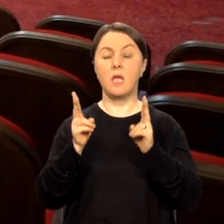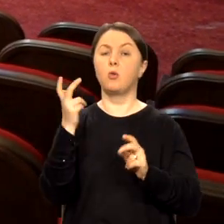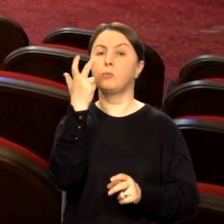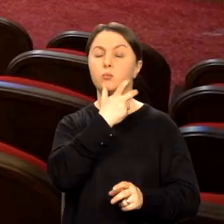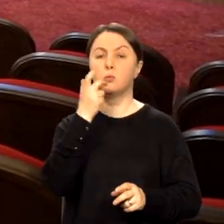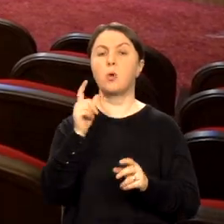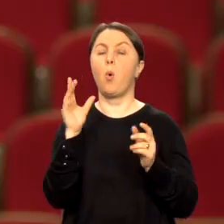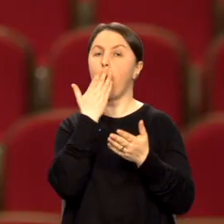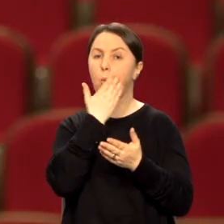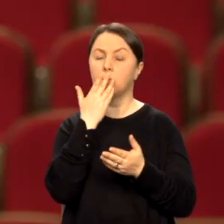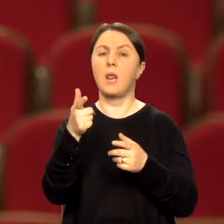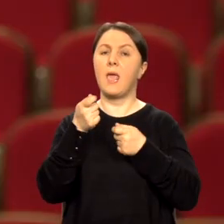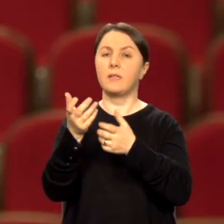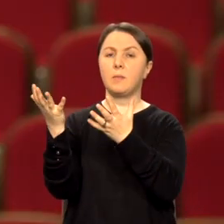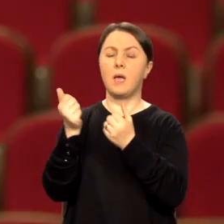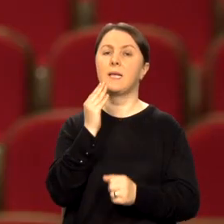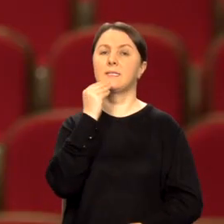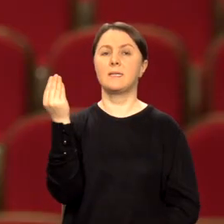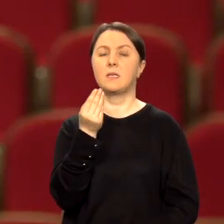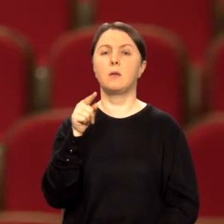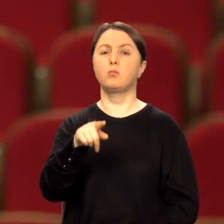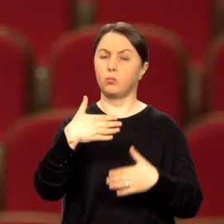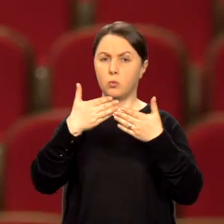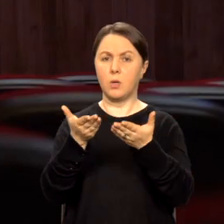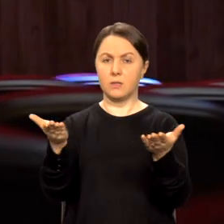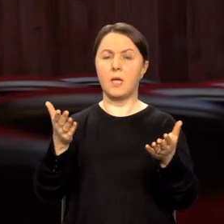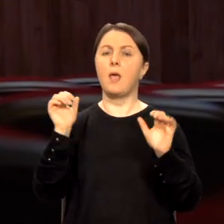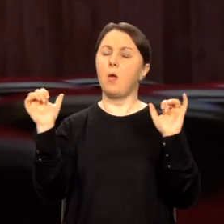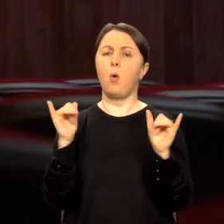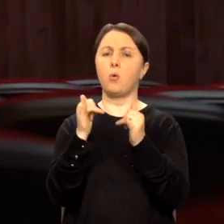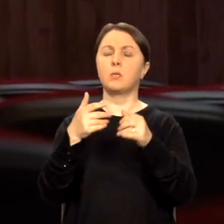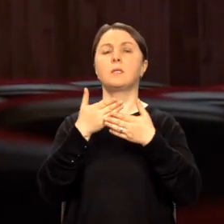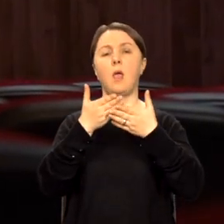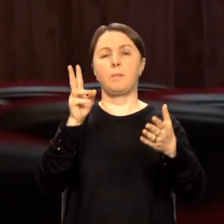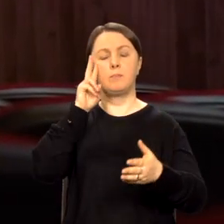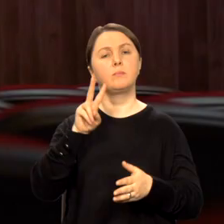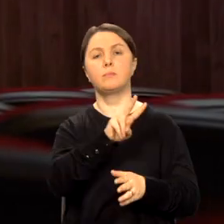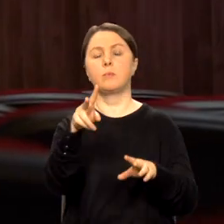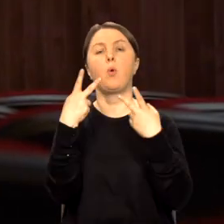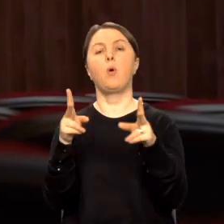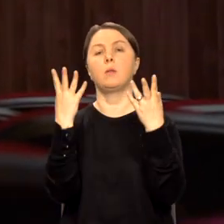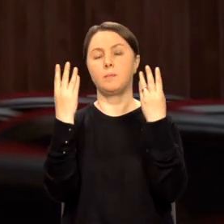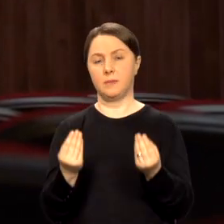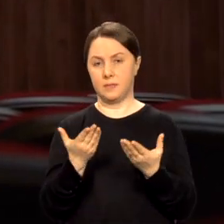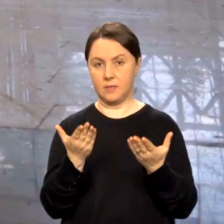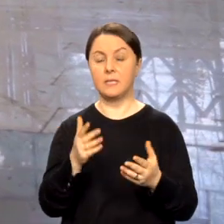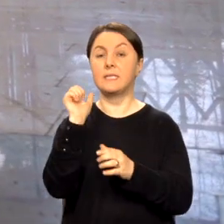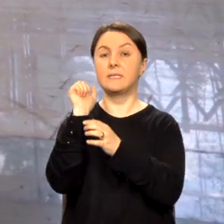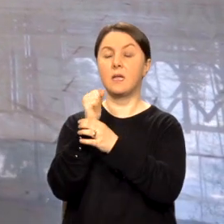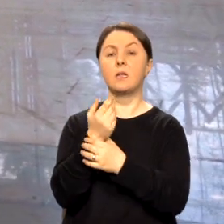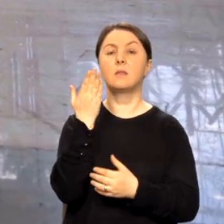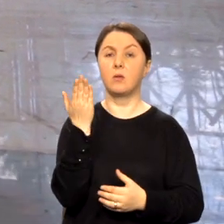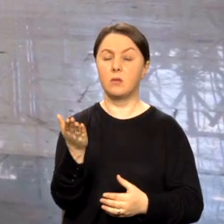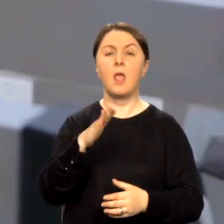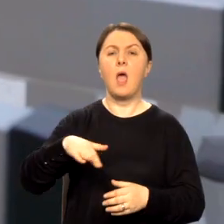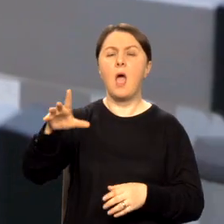Tiyatro ve müzik akademilerimizde eğitim alan gençlerimiz burada etkinliklerini sergileyebilecekler.